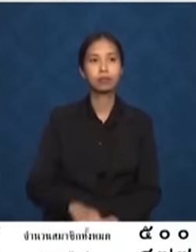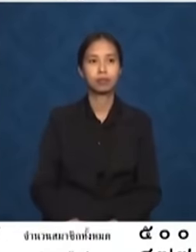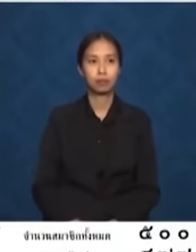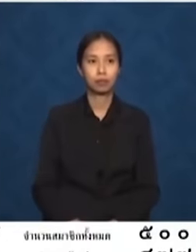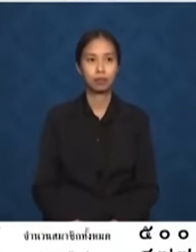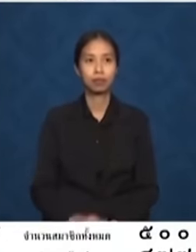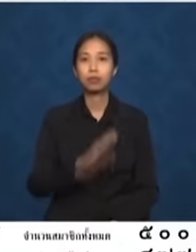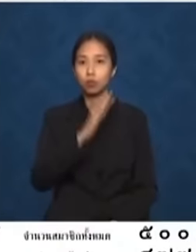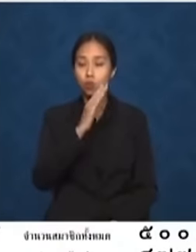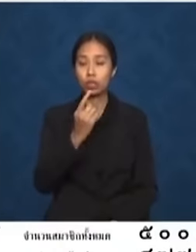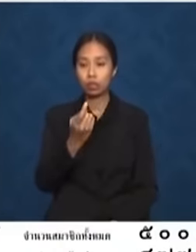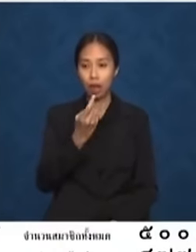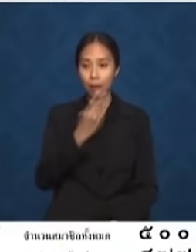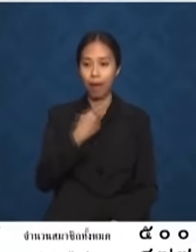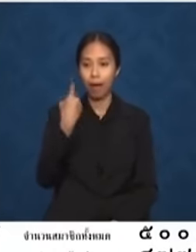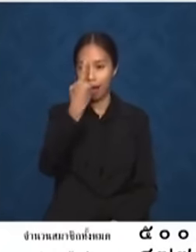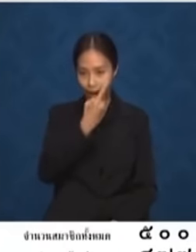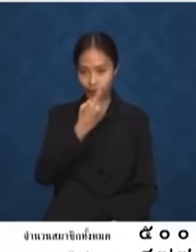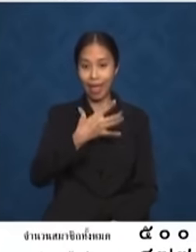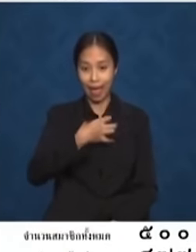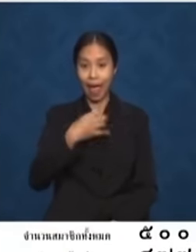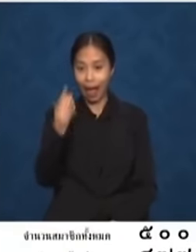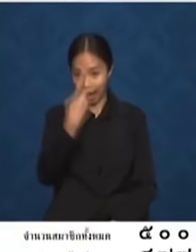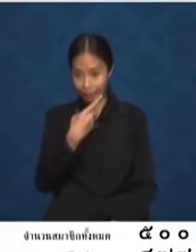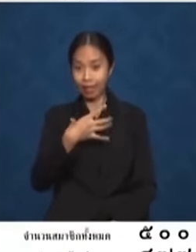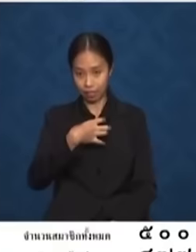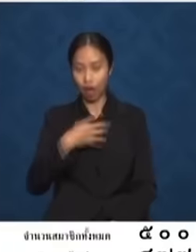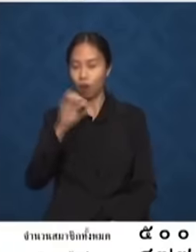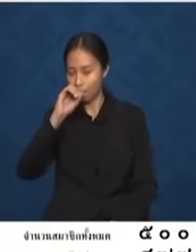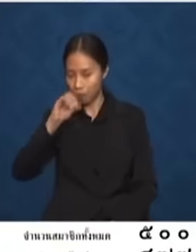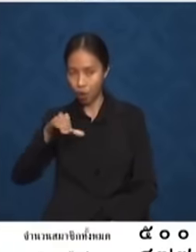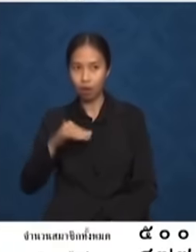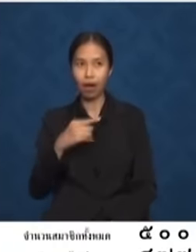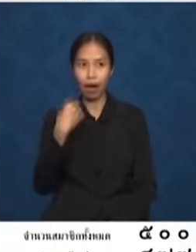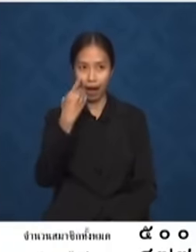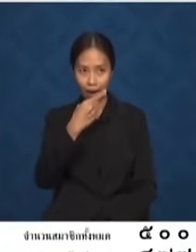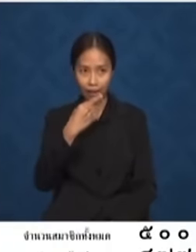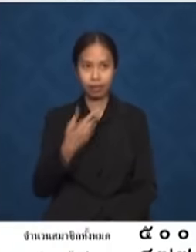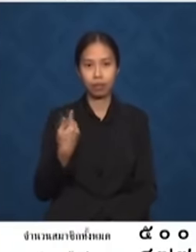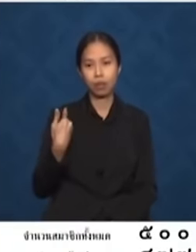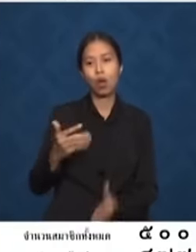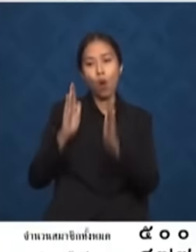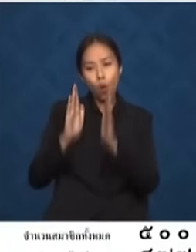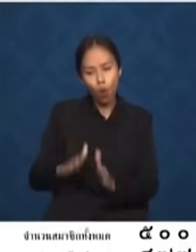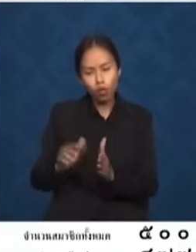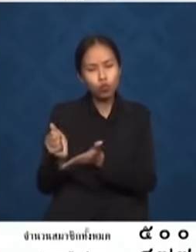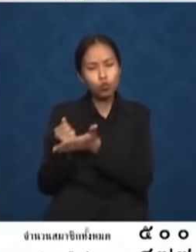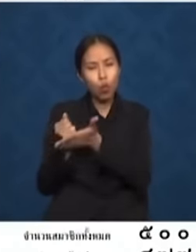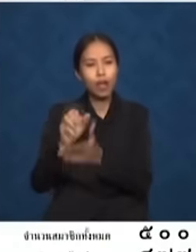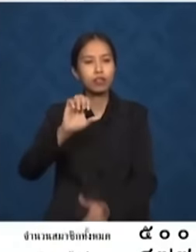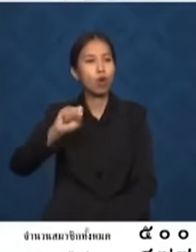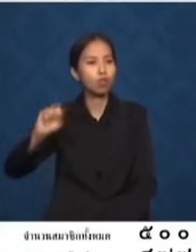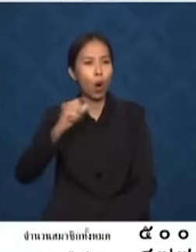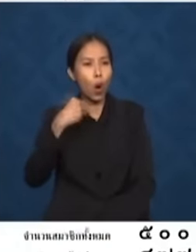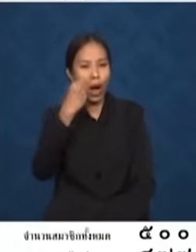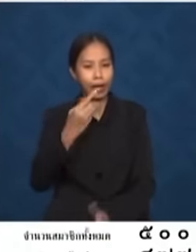ถ้าถามว่าใครเนี่ยถ้าอยากจะรู้เดี๋ยวจะตอบให้นะครับว่าเป็นผู้ช่วยส.ส.ท่านใดที่ส่งเ